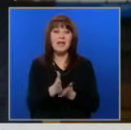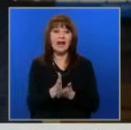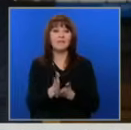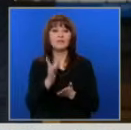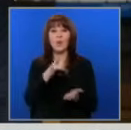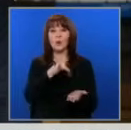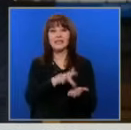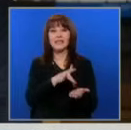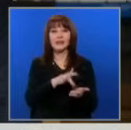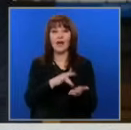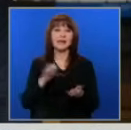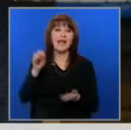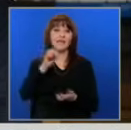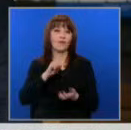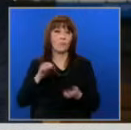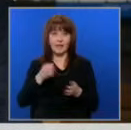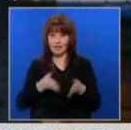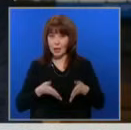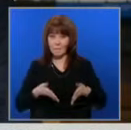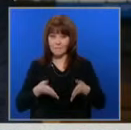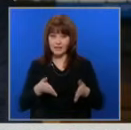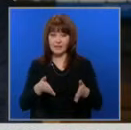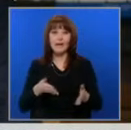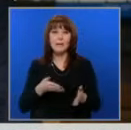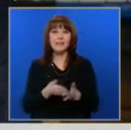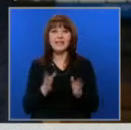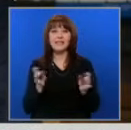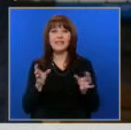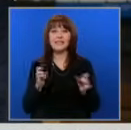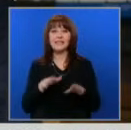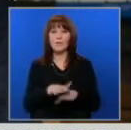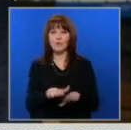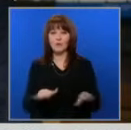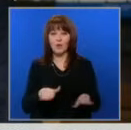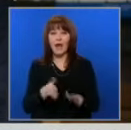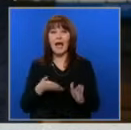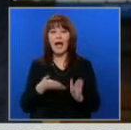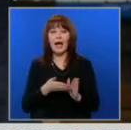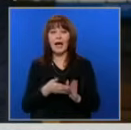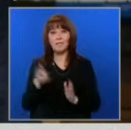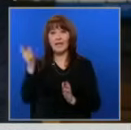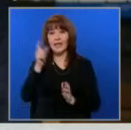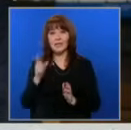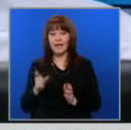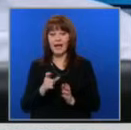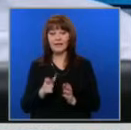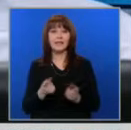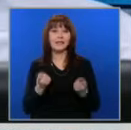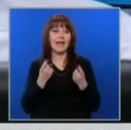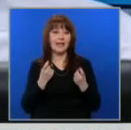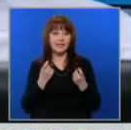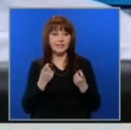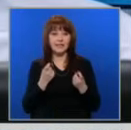наречения централно-европейски път, т.е. през Средиземно море към италианските, гръцките и френските брегове.